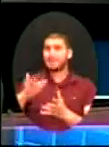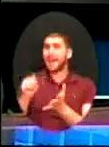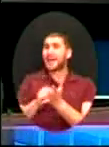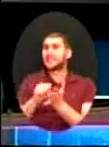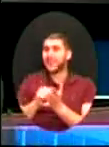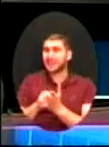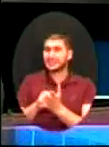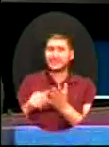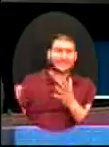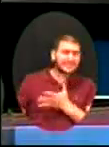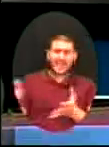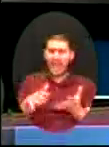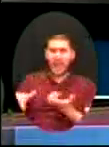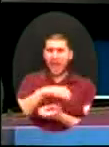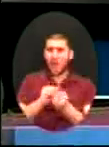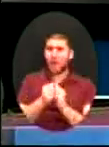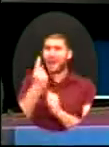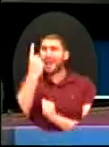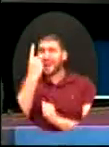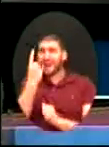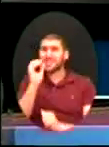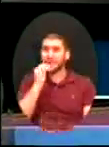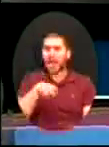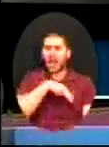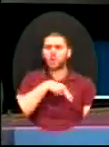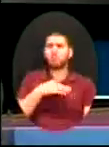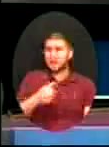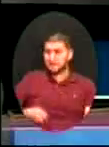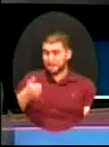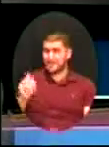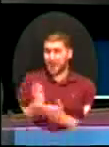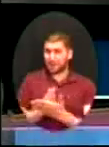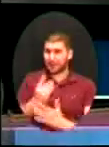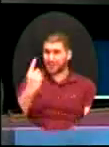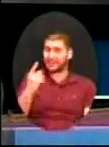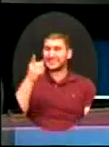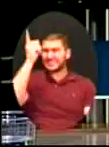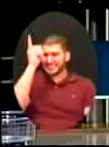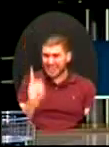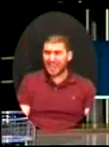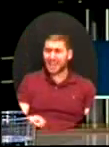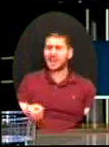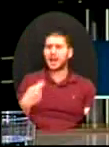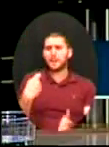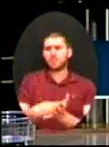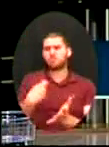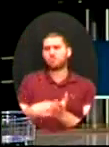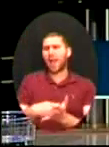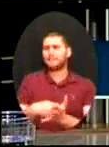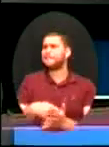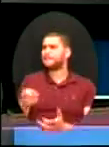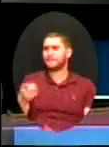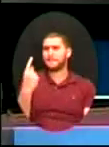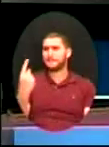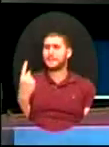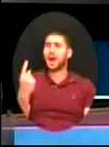חלילה, שערה או פצע היה קורה לאחד הנערים שלי, זו הייתה אחריות שלי. מנהל המכינה הזה צריך לשלם, לשלם בעצמו